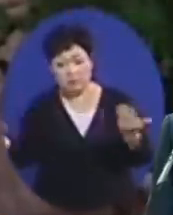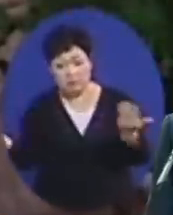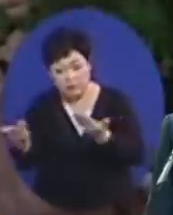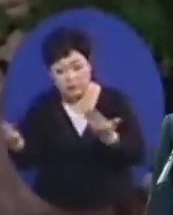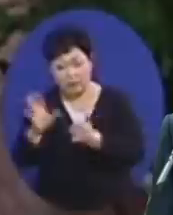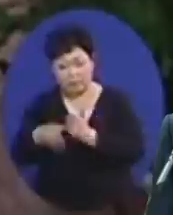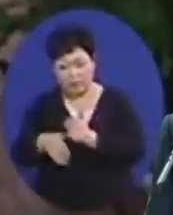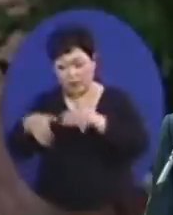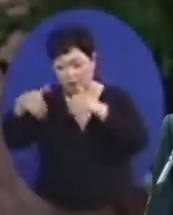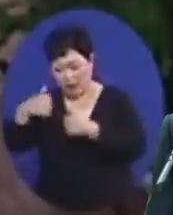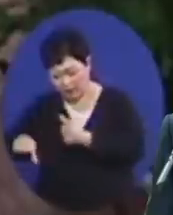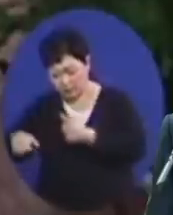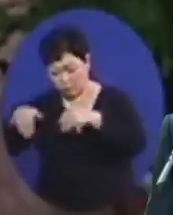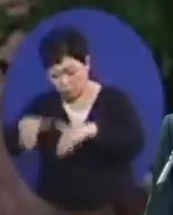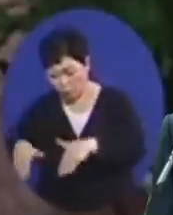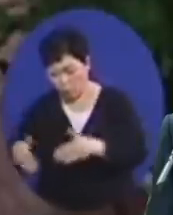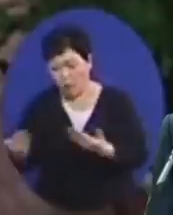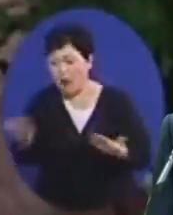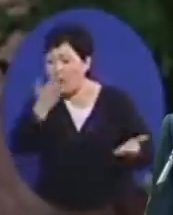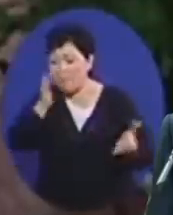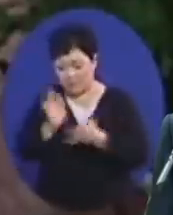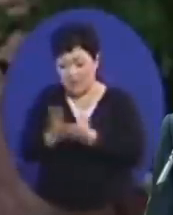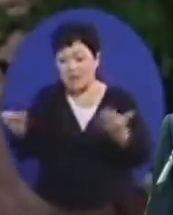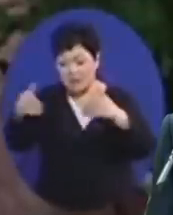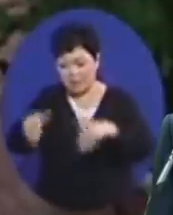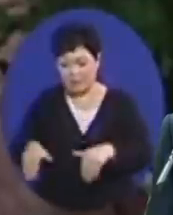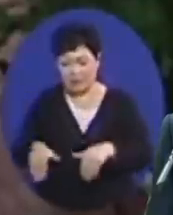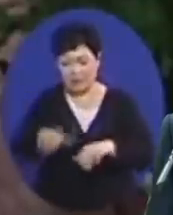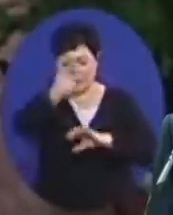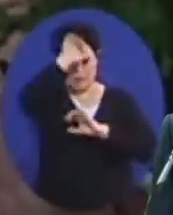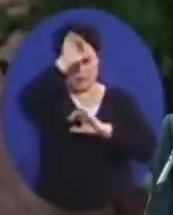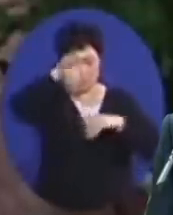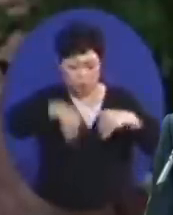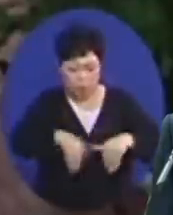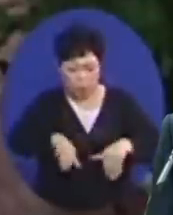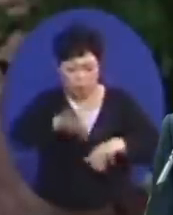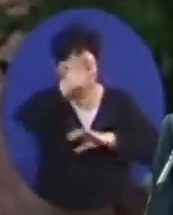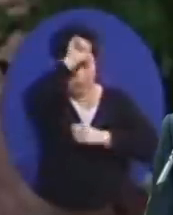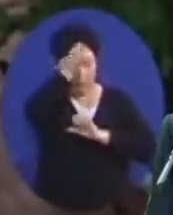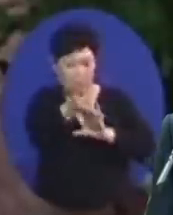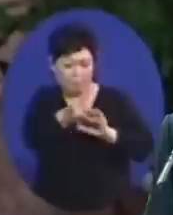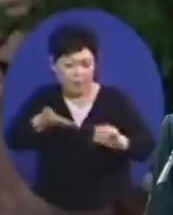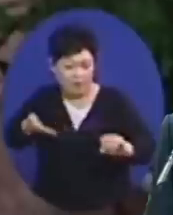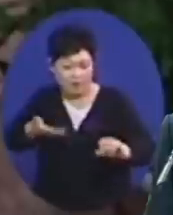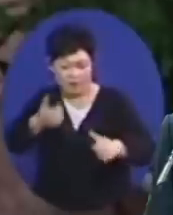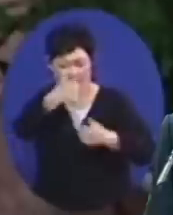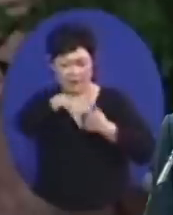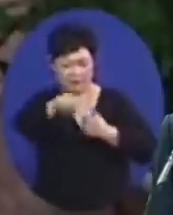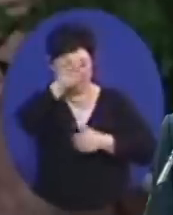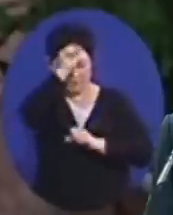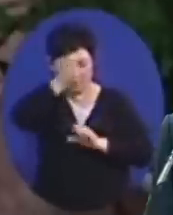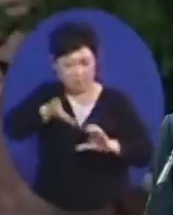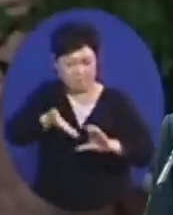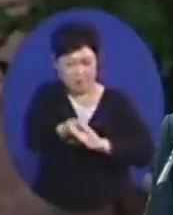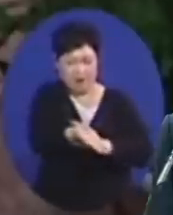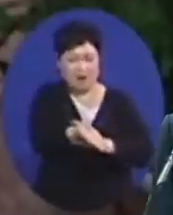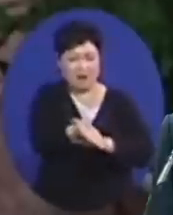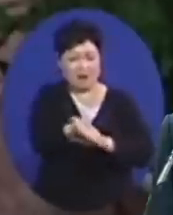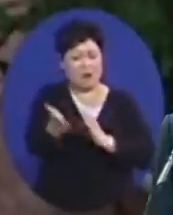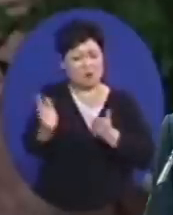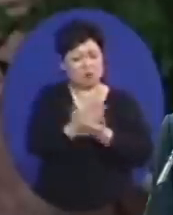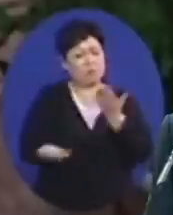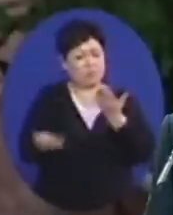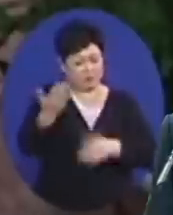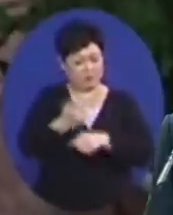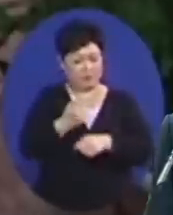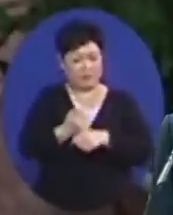일합니다. 그러나 밑을 보면 종은 신발을 벗었고 맨발이고 아들은 신발을 신은 것입니다. 이 아들이 집에 돌아올